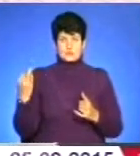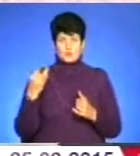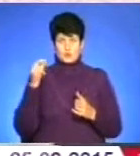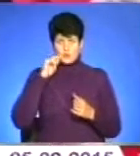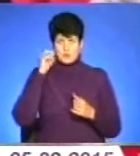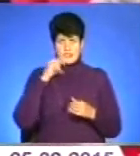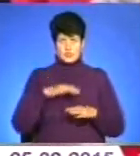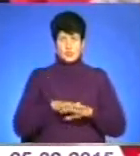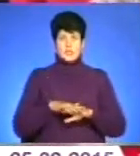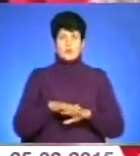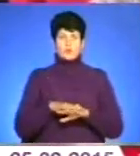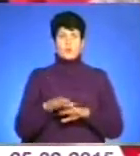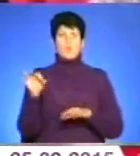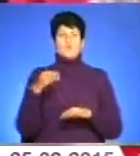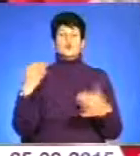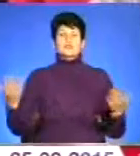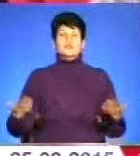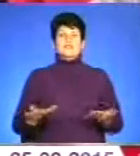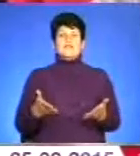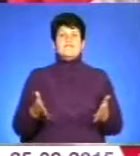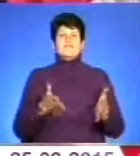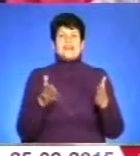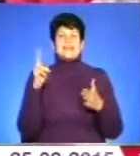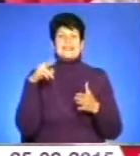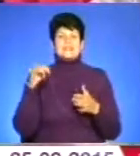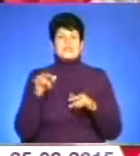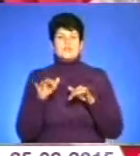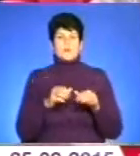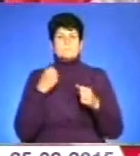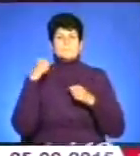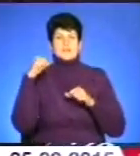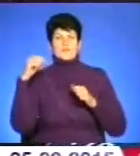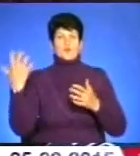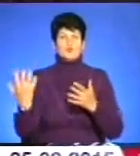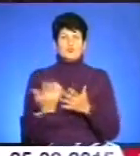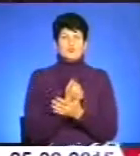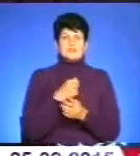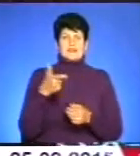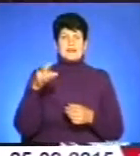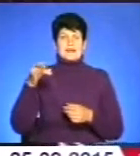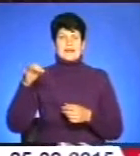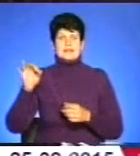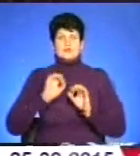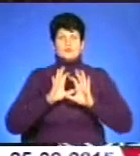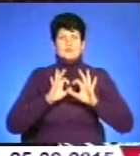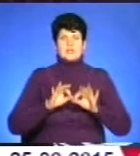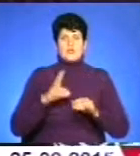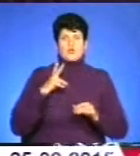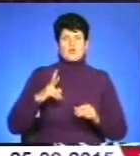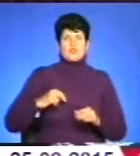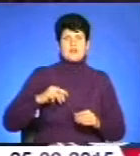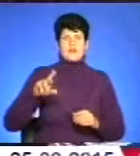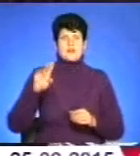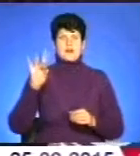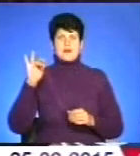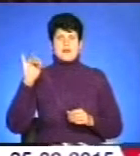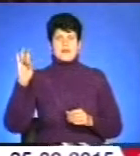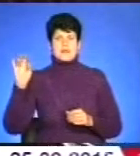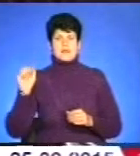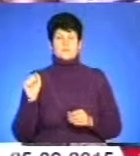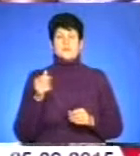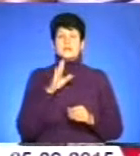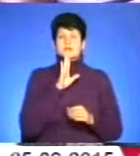українського народу. Про життєвий шлях, дисидентський рух, перемоги та здобутки Герети розповідає донька Ярина. Жінка переконана,